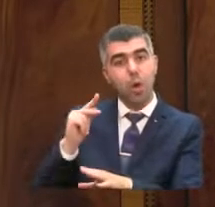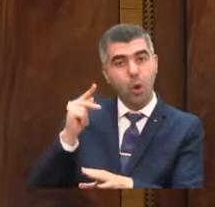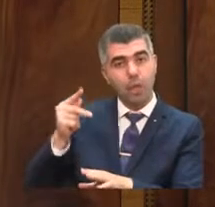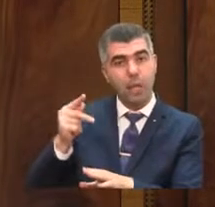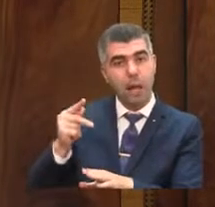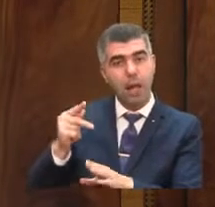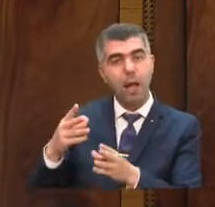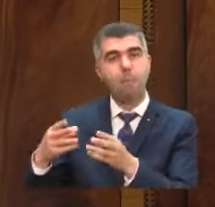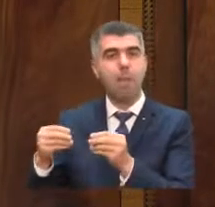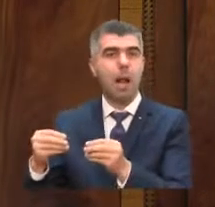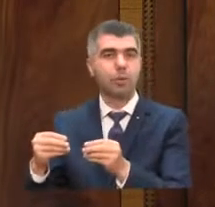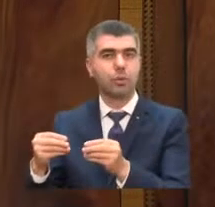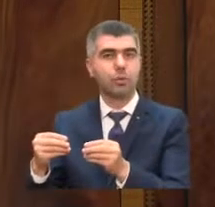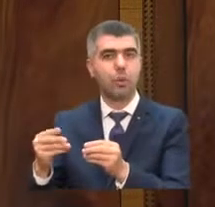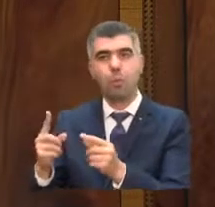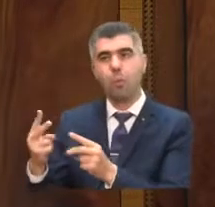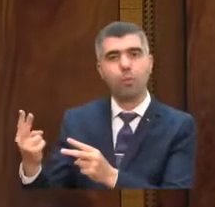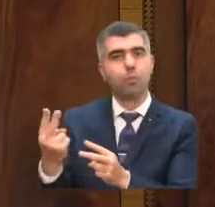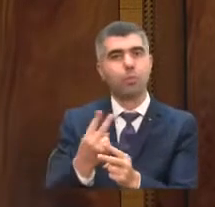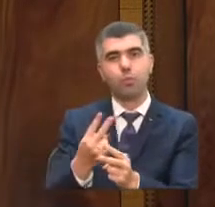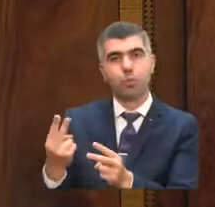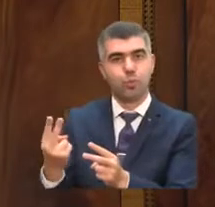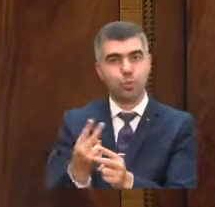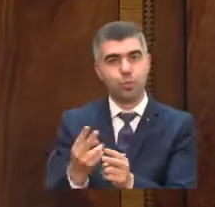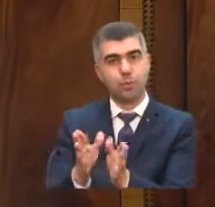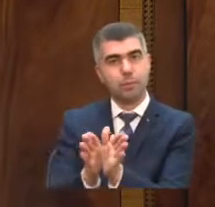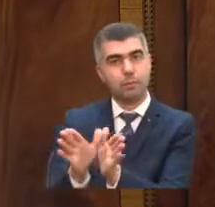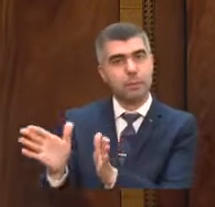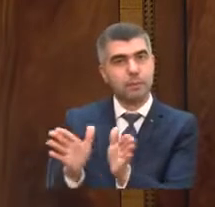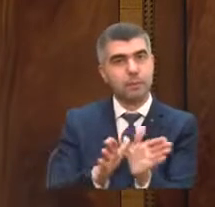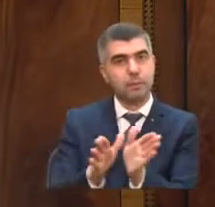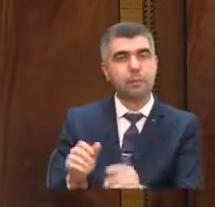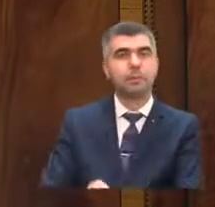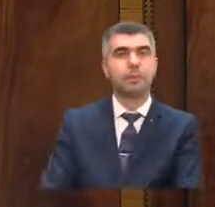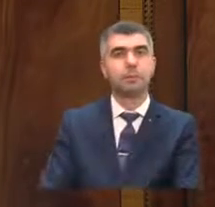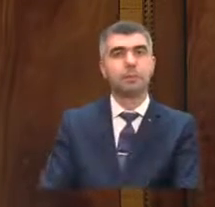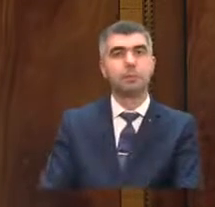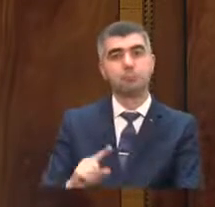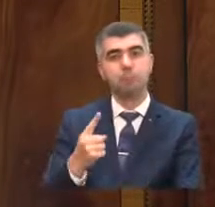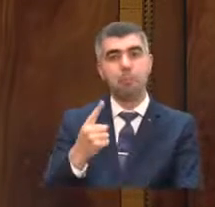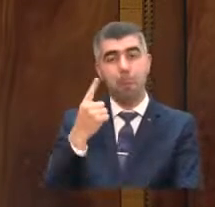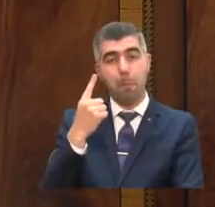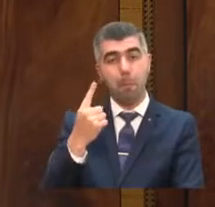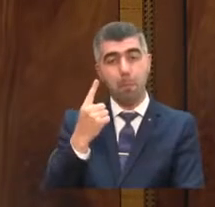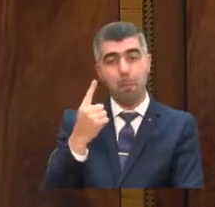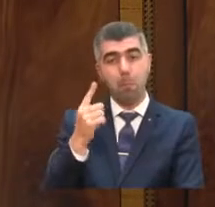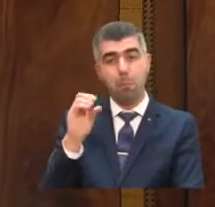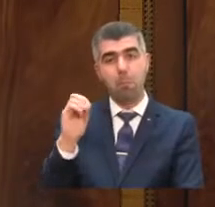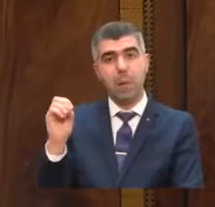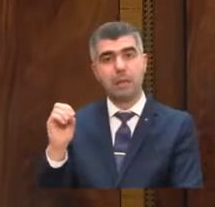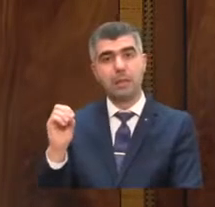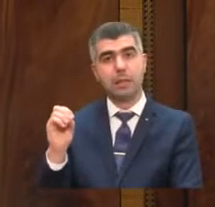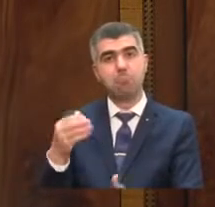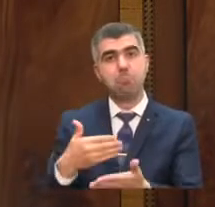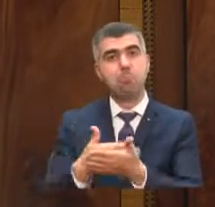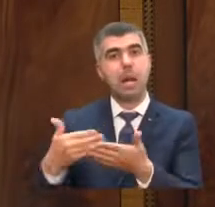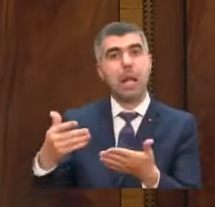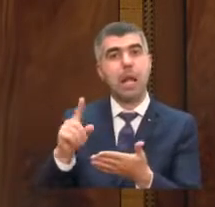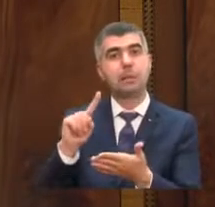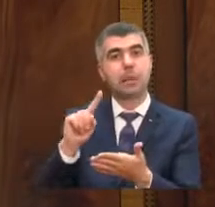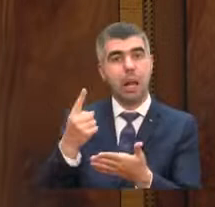مراكش. تقريبا بين الربطين غيكون عندنا تقريبا 100 مليار ديال الدرهم